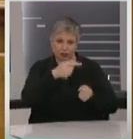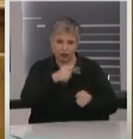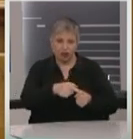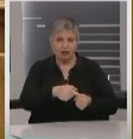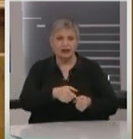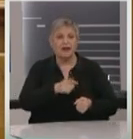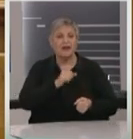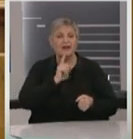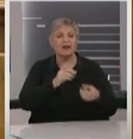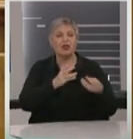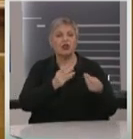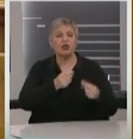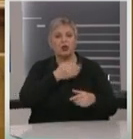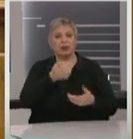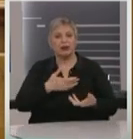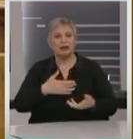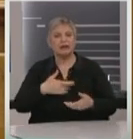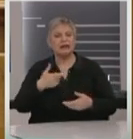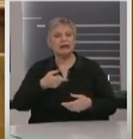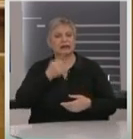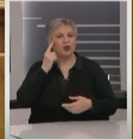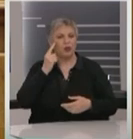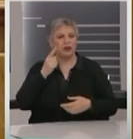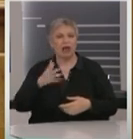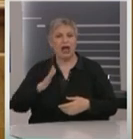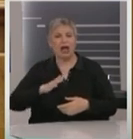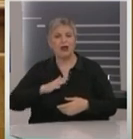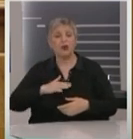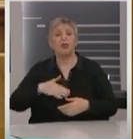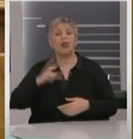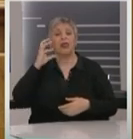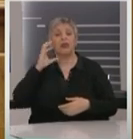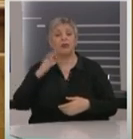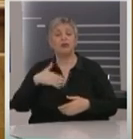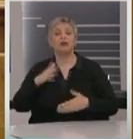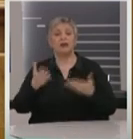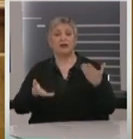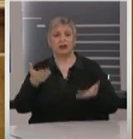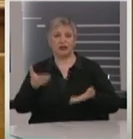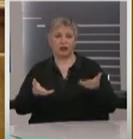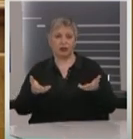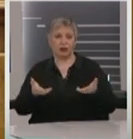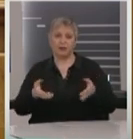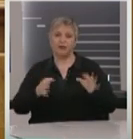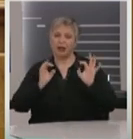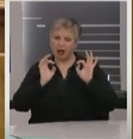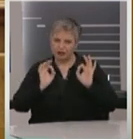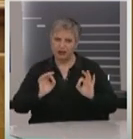κουτόχορτο και δεν θυμάται και δεν συγκρίνει. Υπάρχει βέβαια και το σκέλος του περιορισμού των